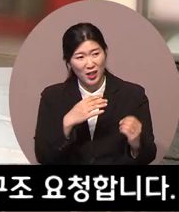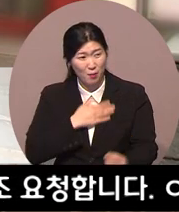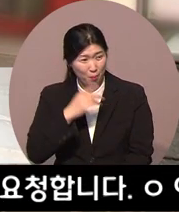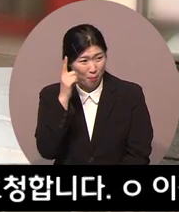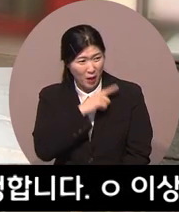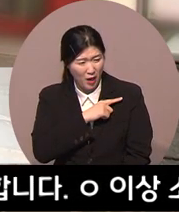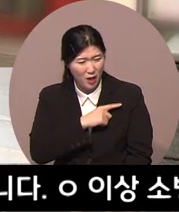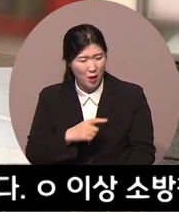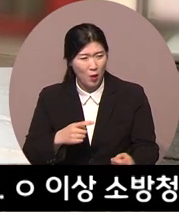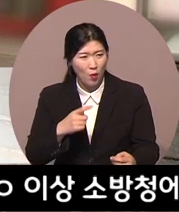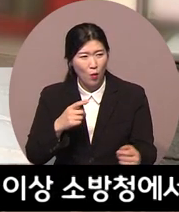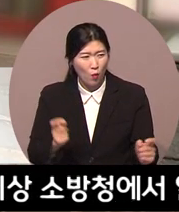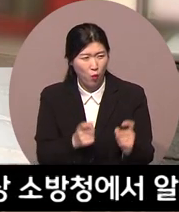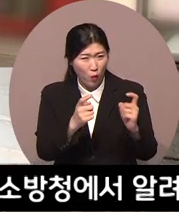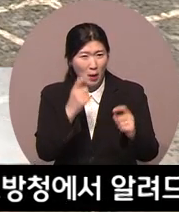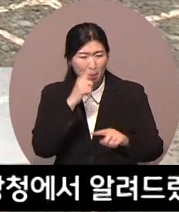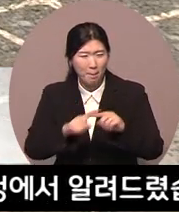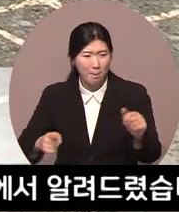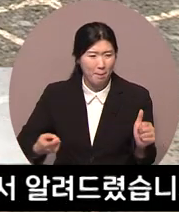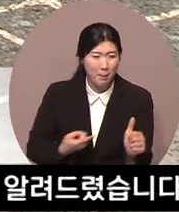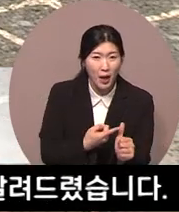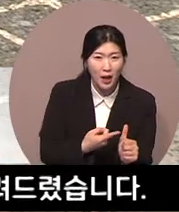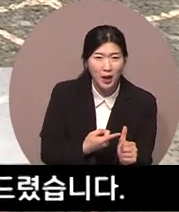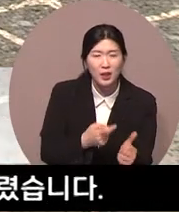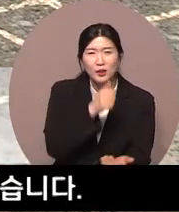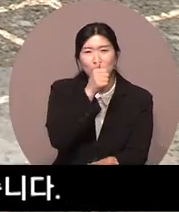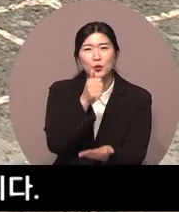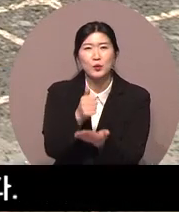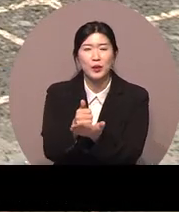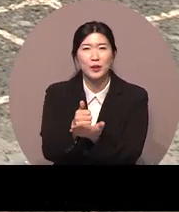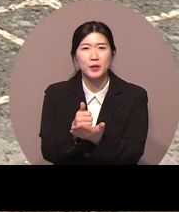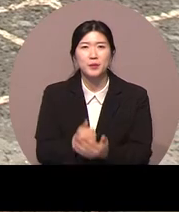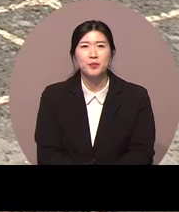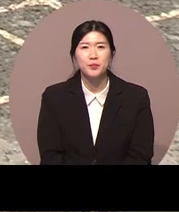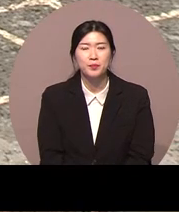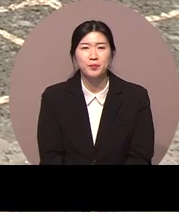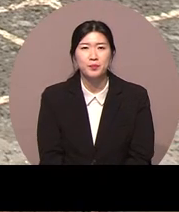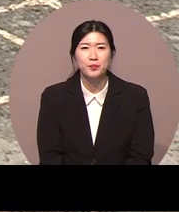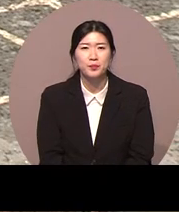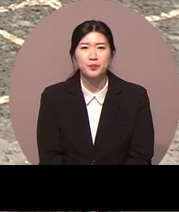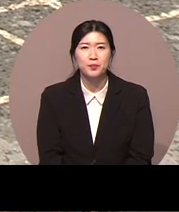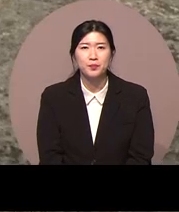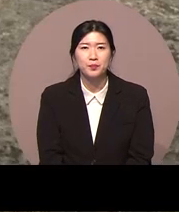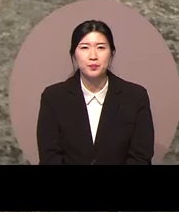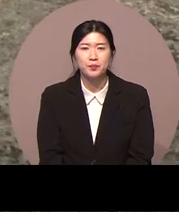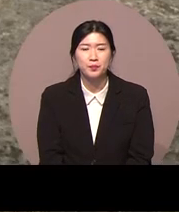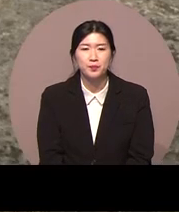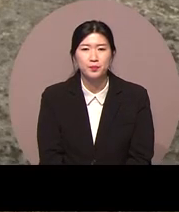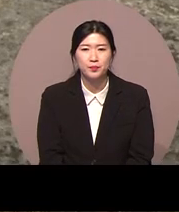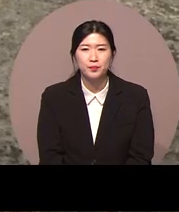말다 끝에 가지고 있던 흉기를 휘둘러 살해 살해하려한 혐의로 재판에